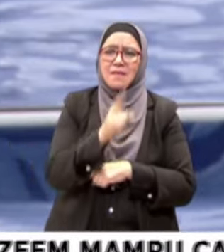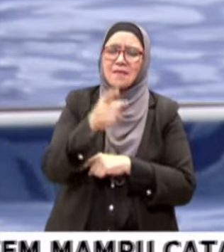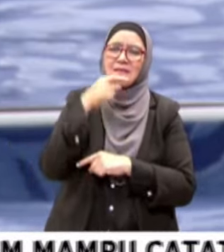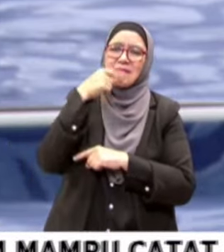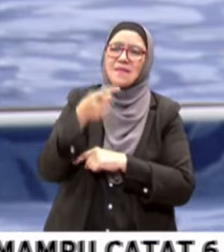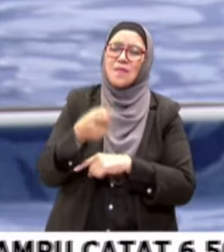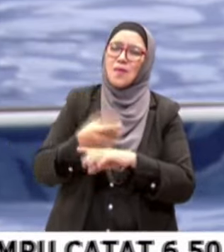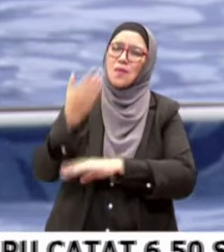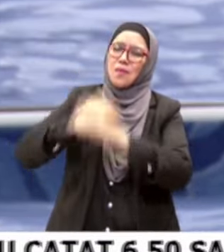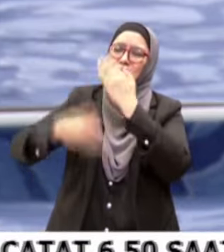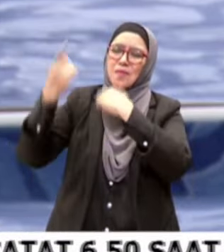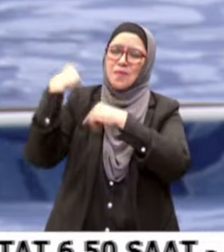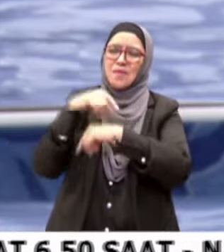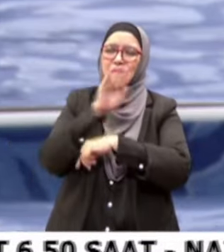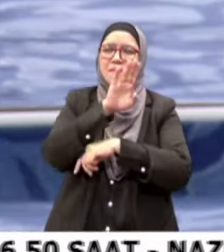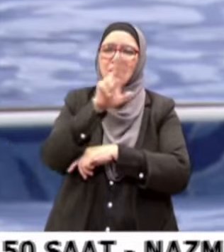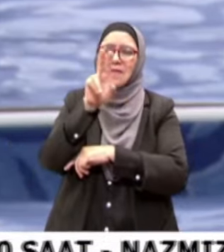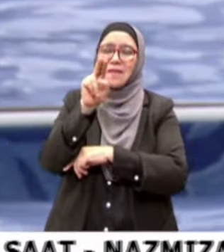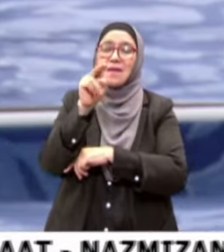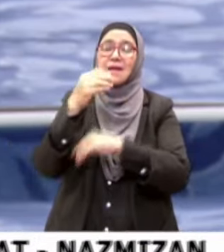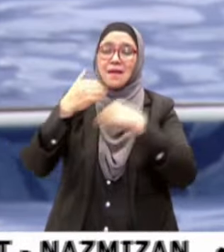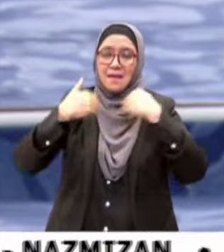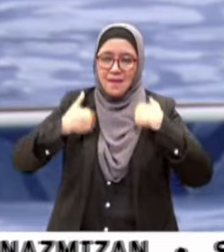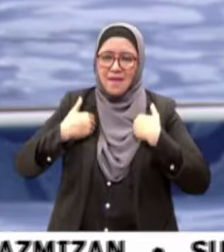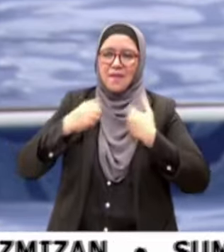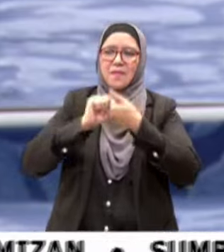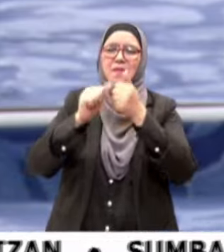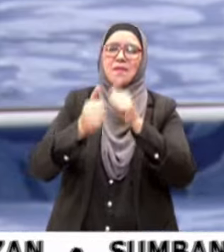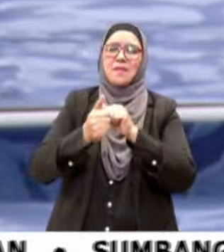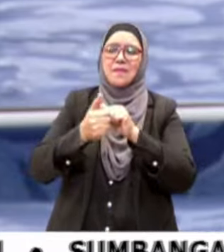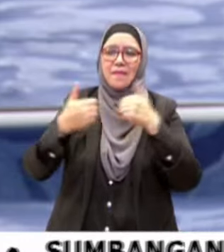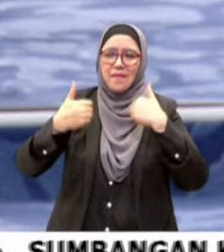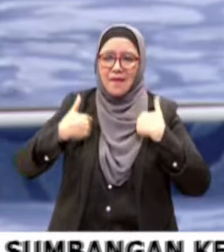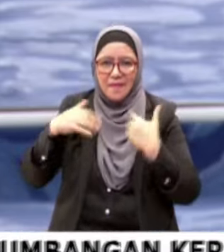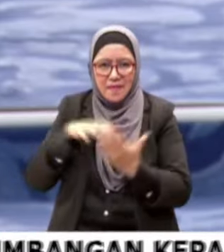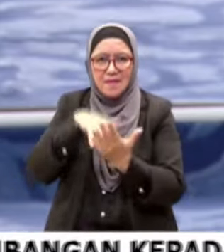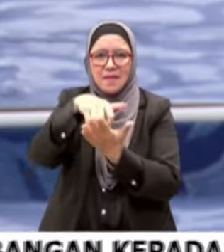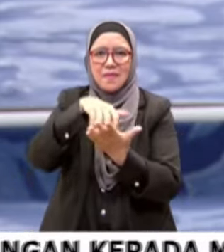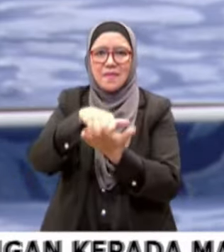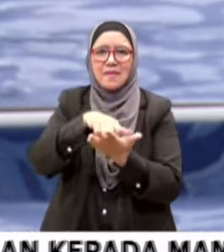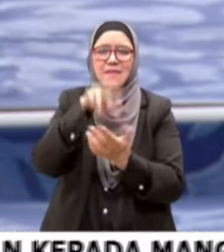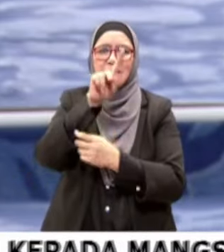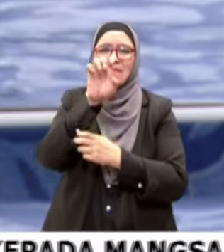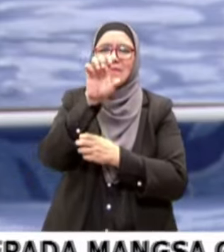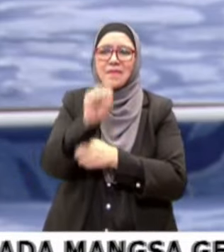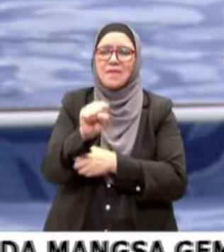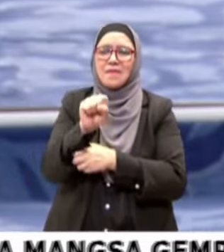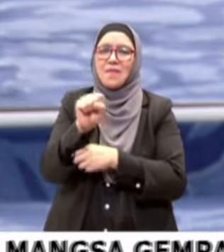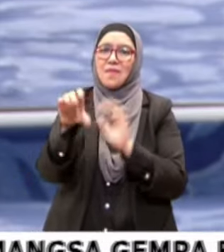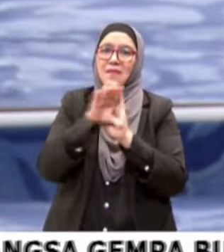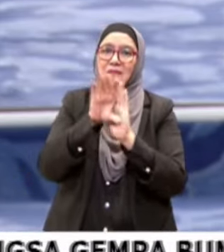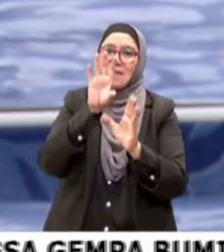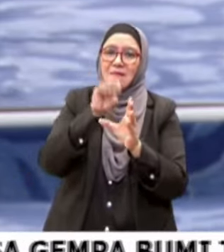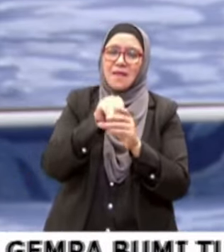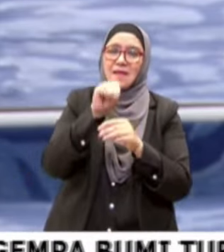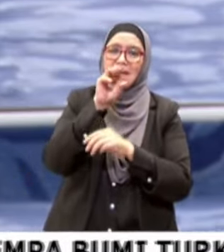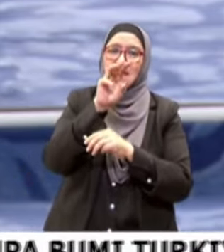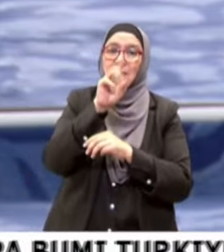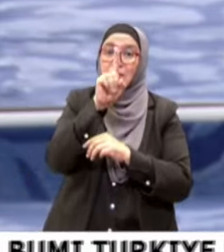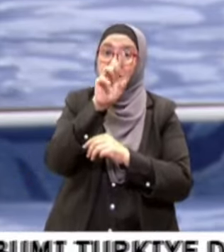barisan nasional dulu ada ketirisan dan kiss-kis yang melibat seperti satu MTB tetapi dalam